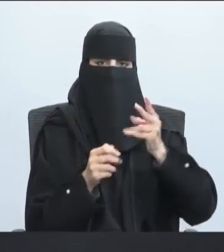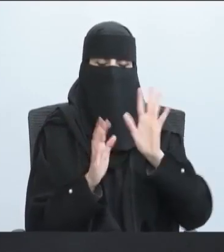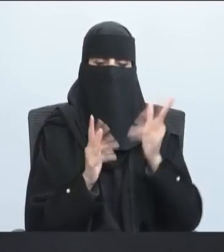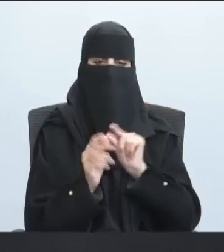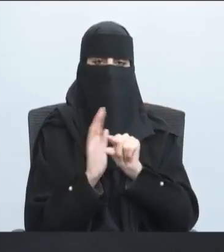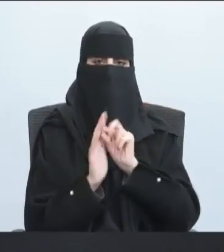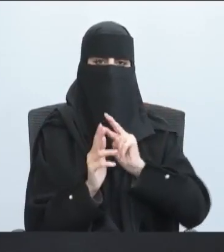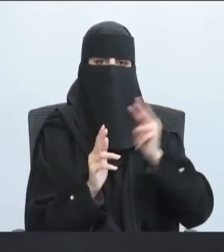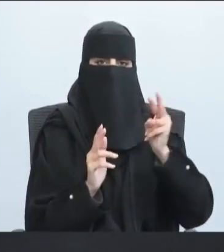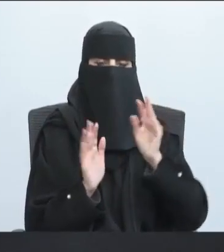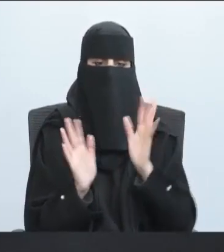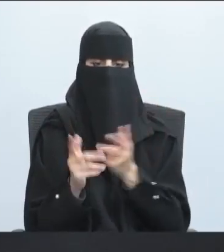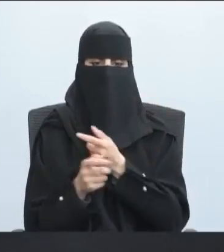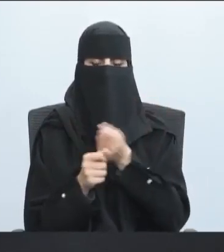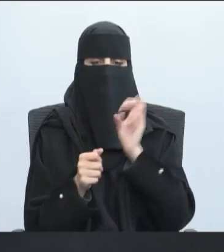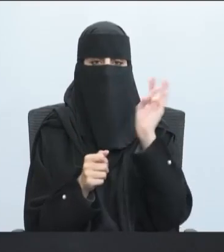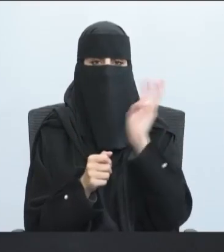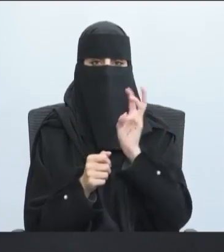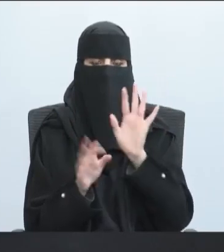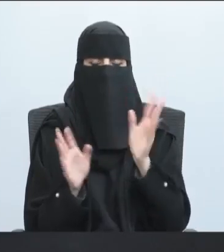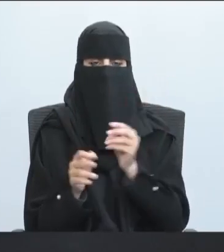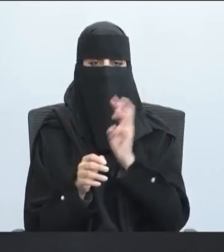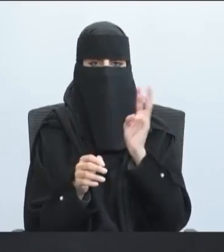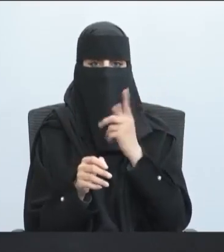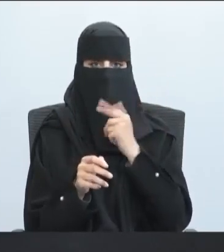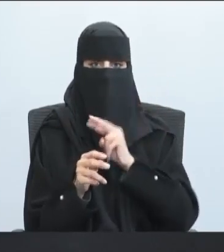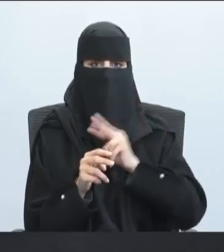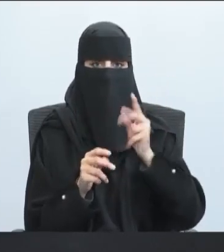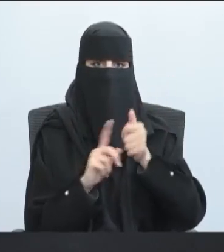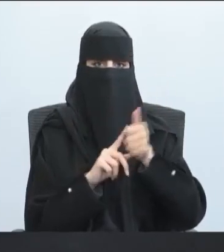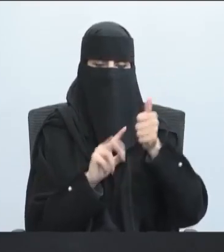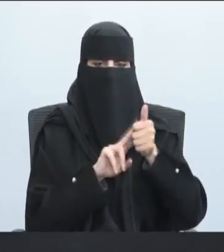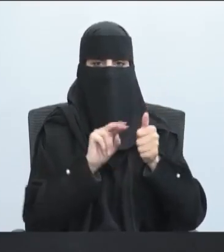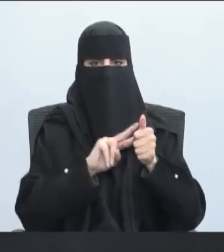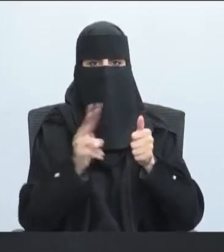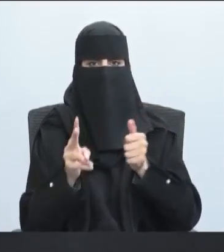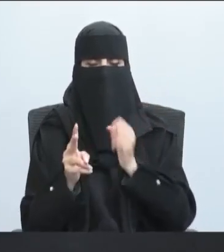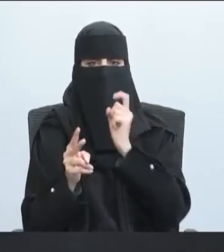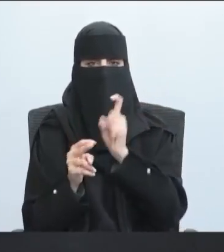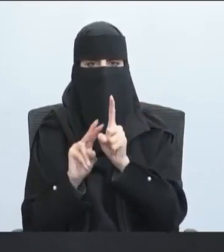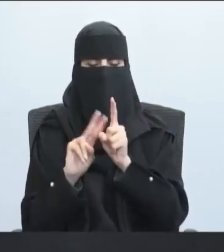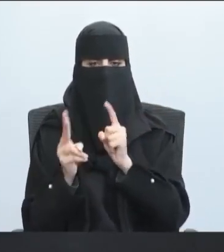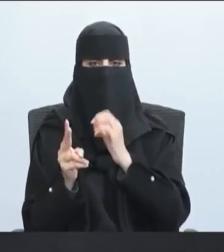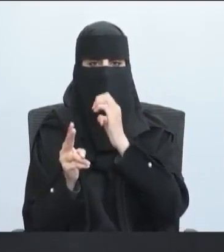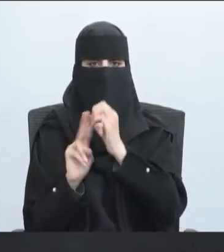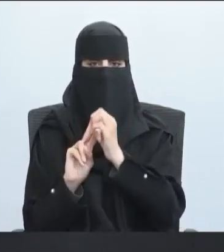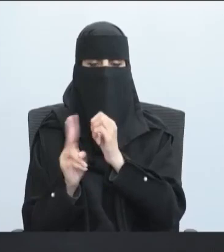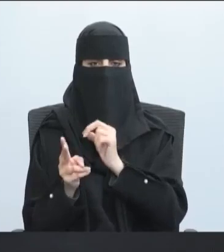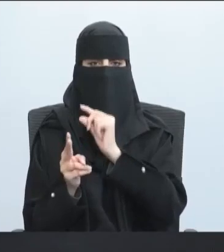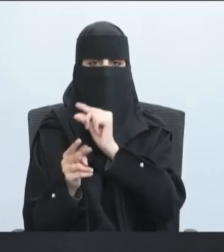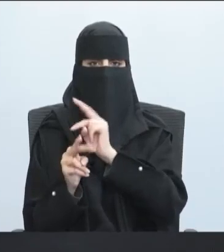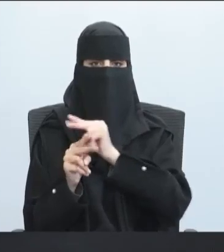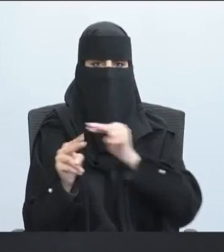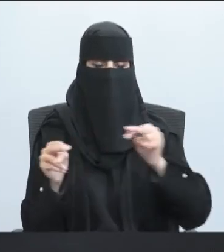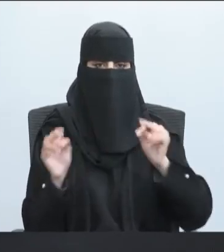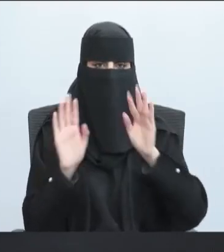اخر وكذلك مثلا الشركه حينما تتخذ قرار في بديل الف هنالك بديل باء وجيم ودال وبالتالي هذه البدائل